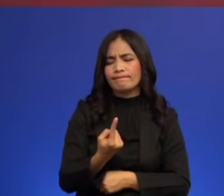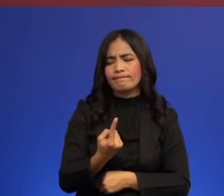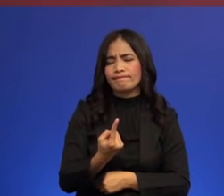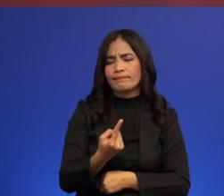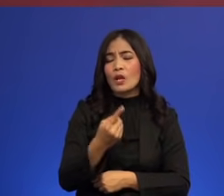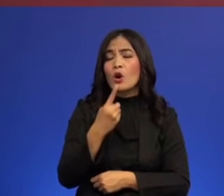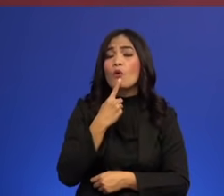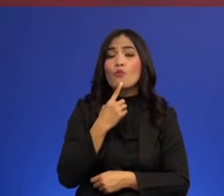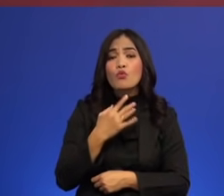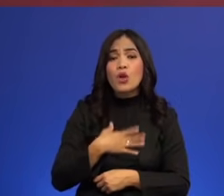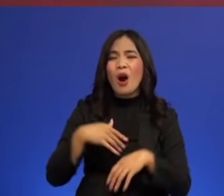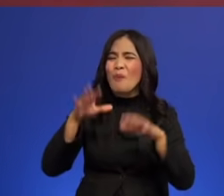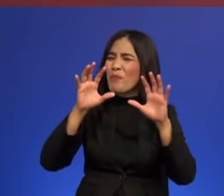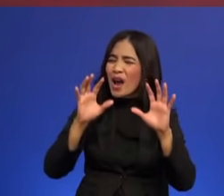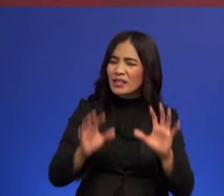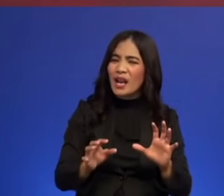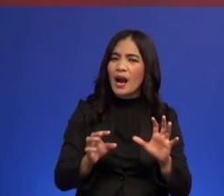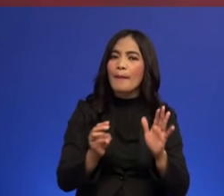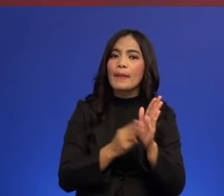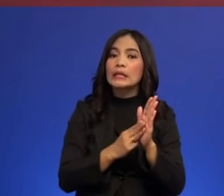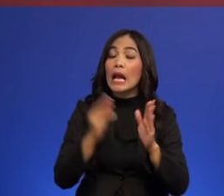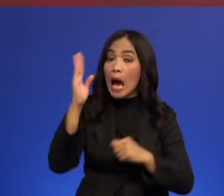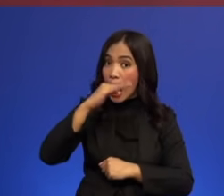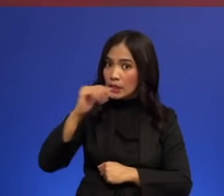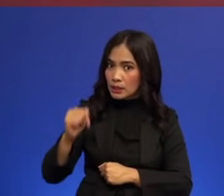Kita punya banyak persoalan hari ini.